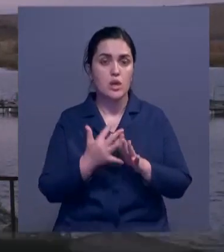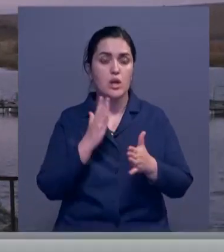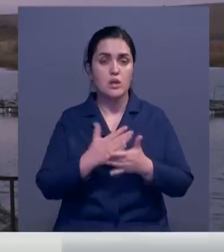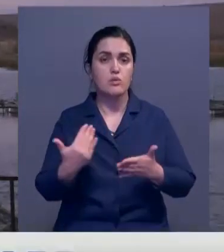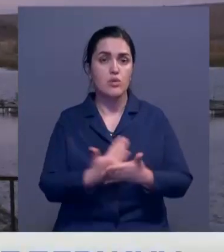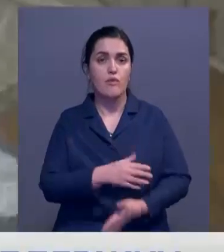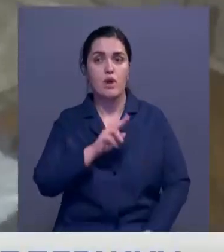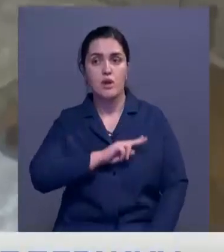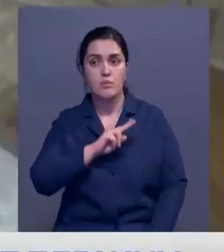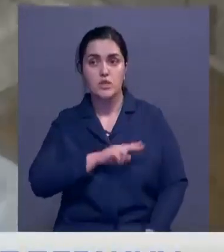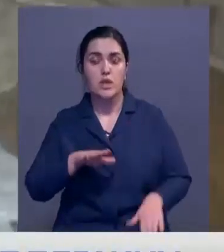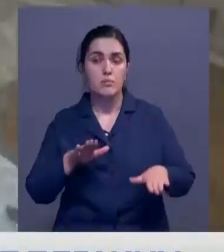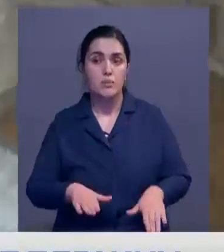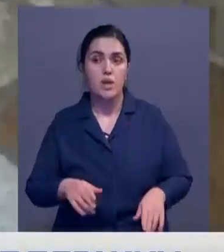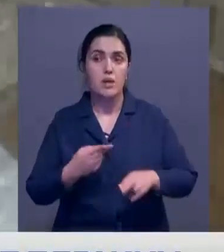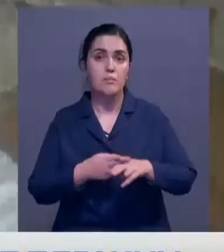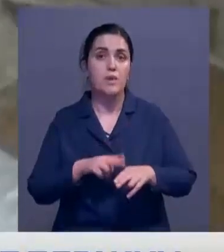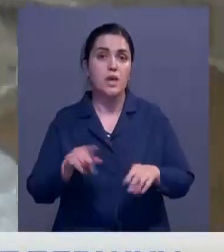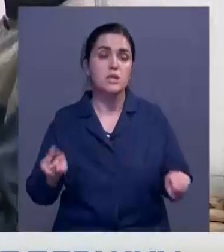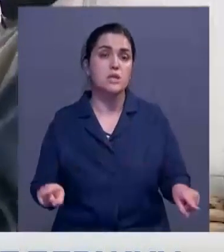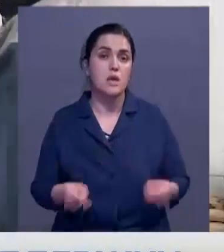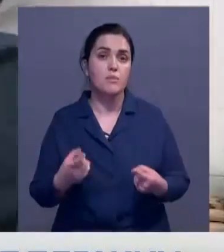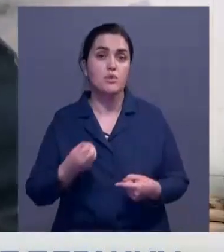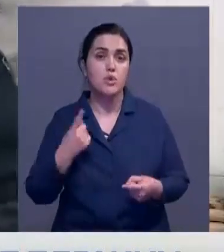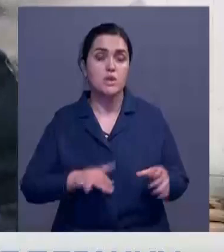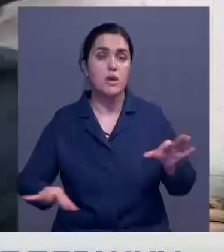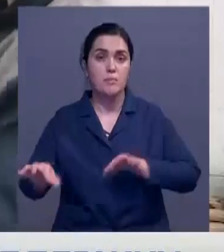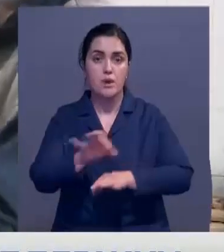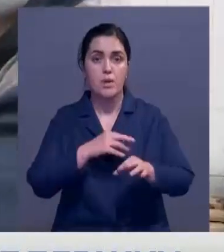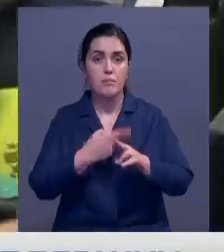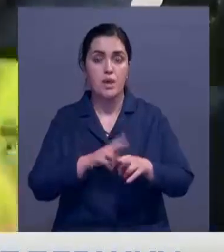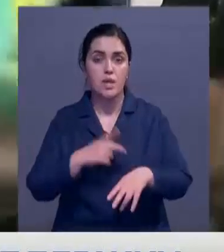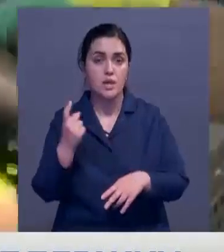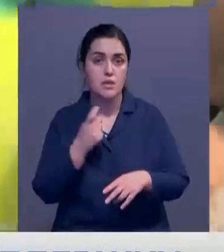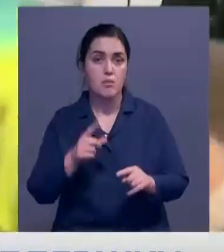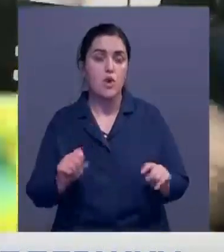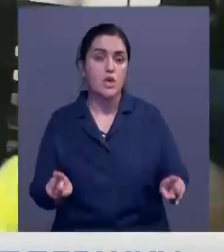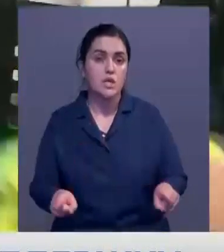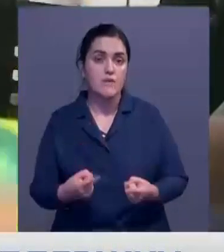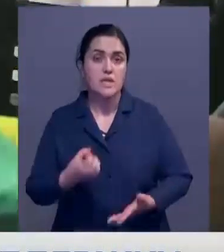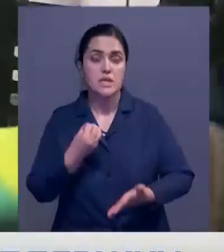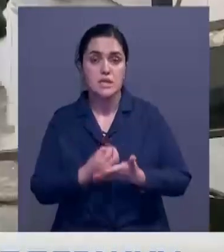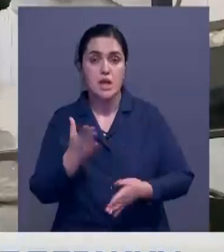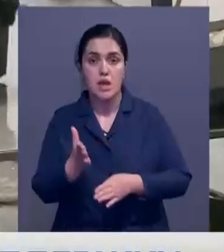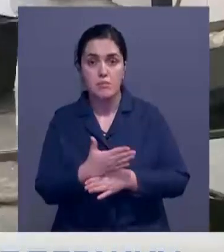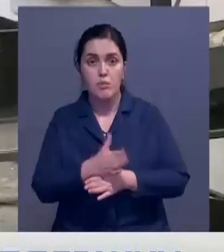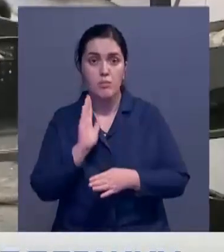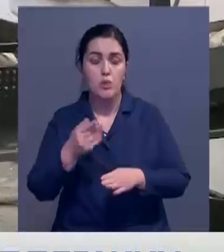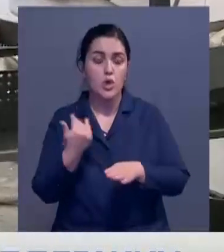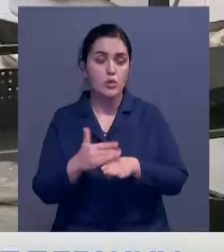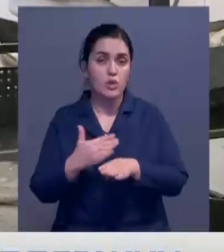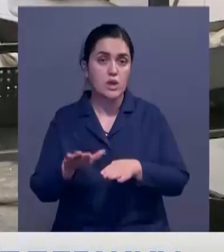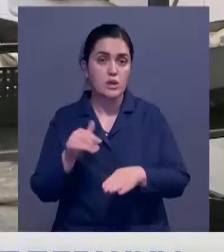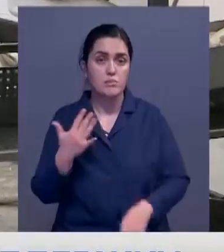новые рабочие места. Так в селе Самарское активно развивается еще один проект – хозяйство по разведению ценных пород рыб. Благодаря льготному кредиту в 50 миллионов